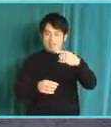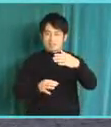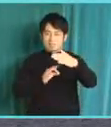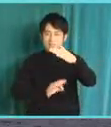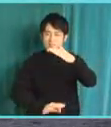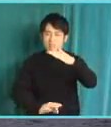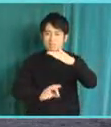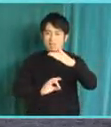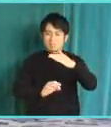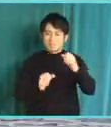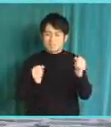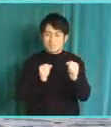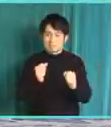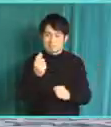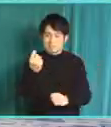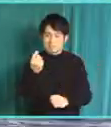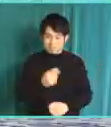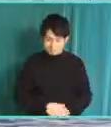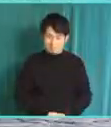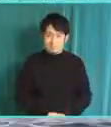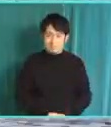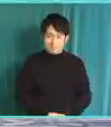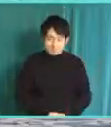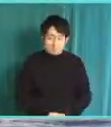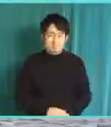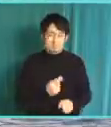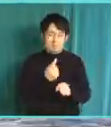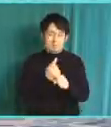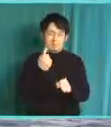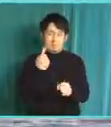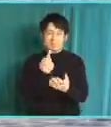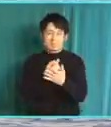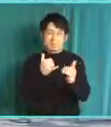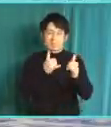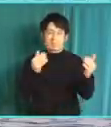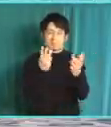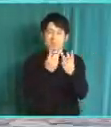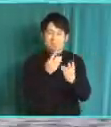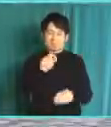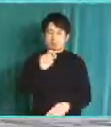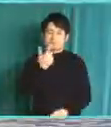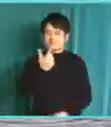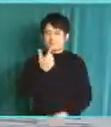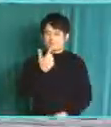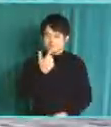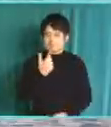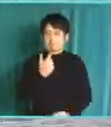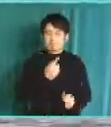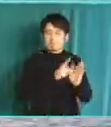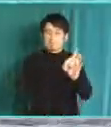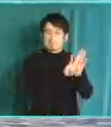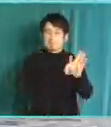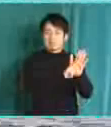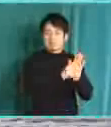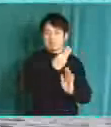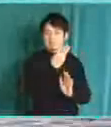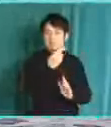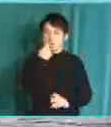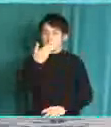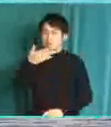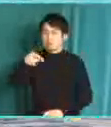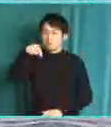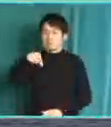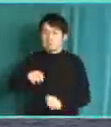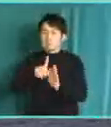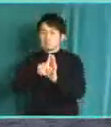ね。 はい、去年は16名の方に参加していただいたんですが、その際は、気温が3度、水温が15度